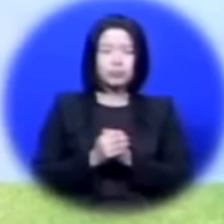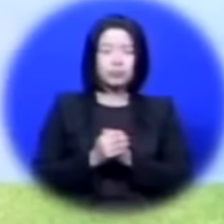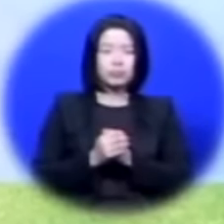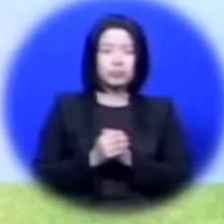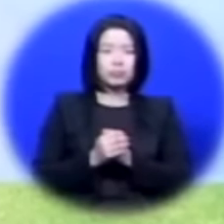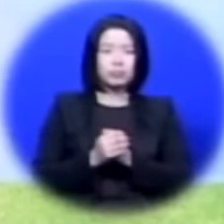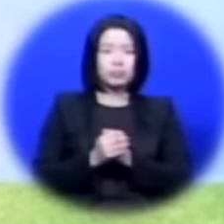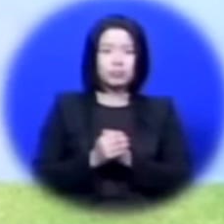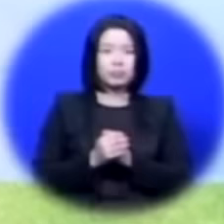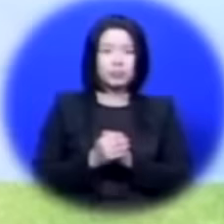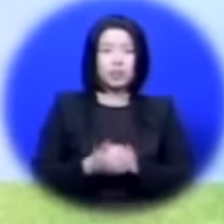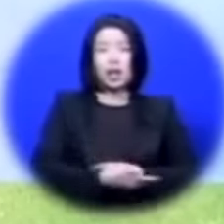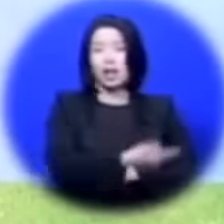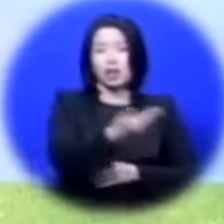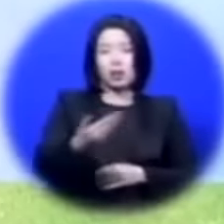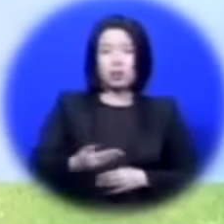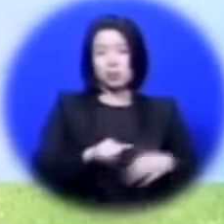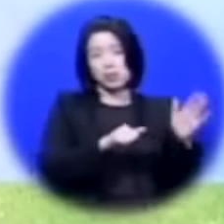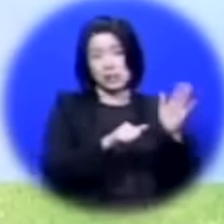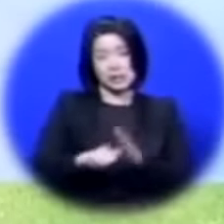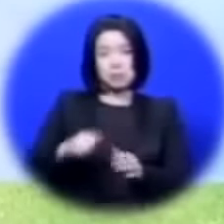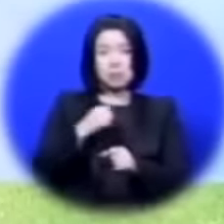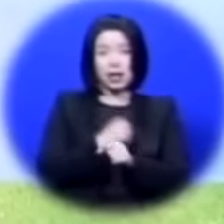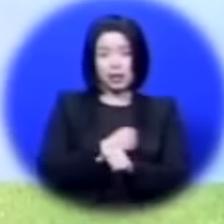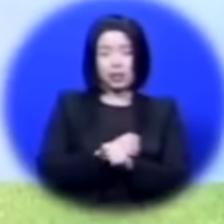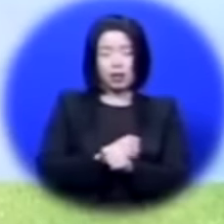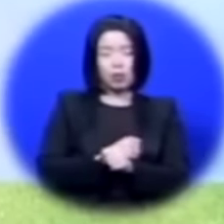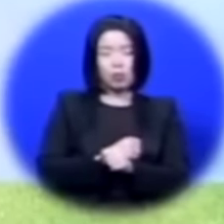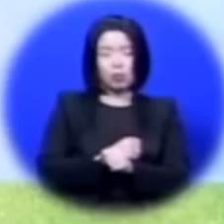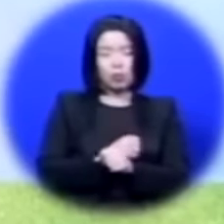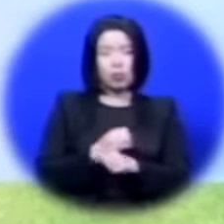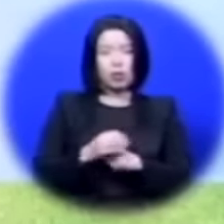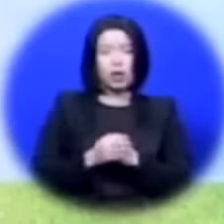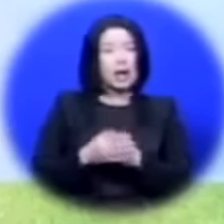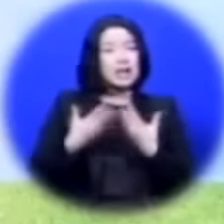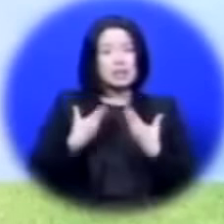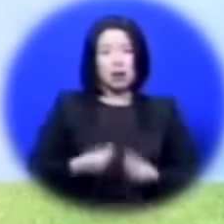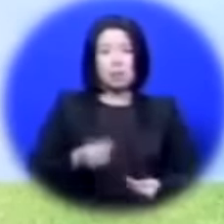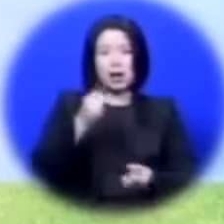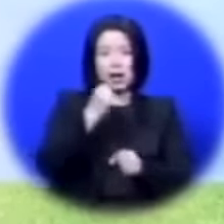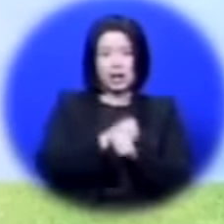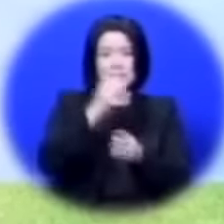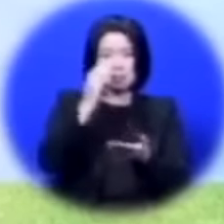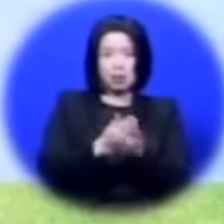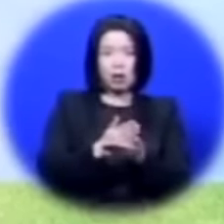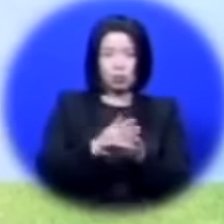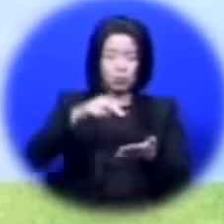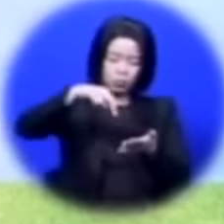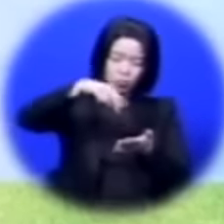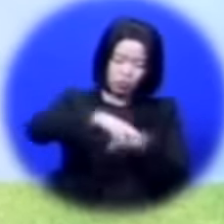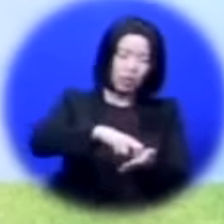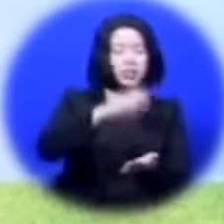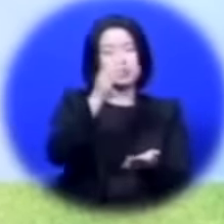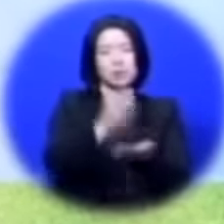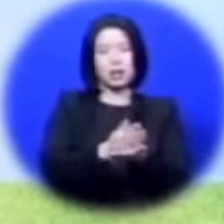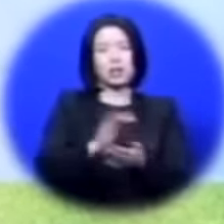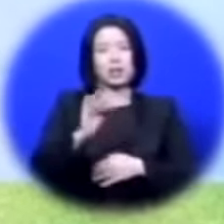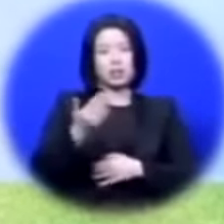거예요 여러분 실패했다고 절망하지 말고 주저앉지 말아야